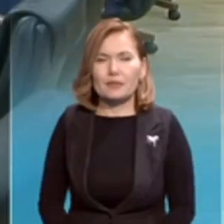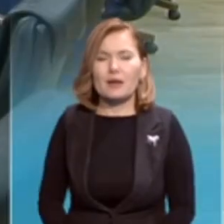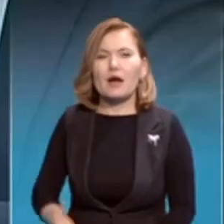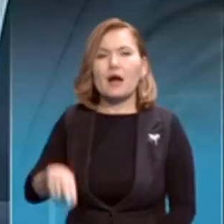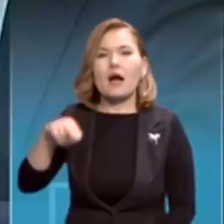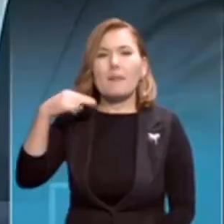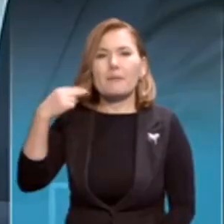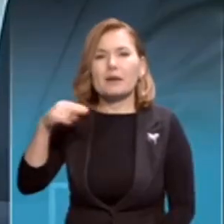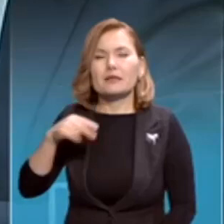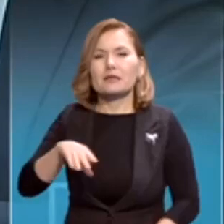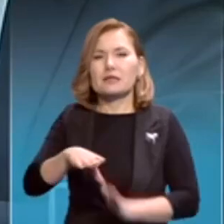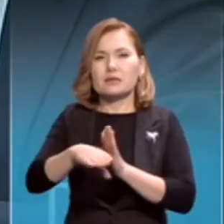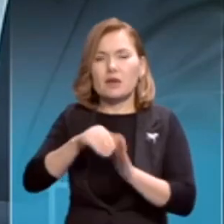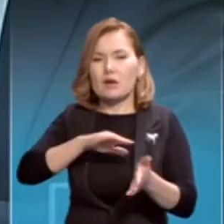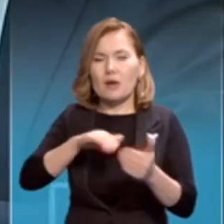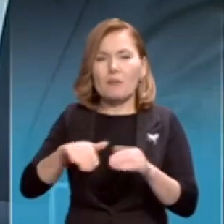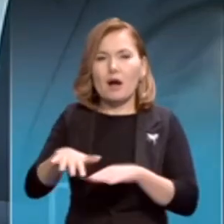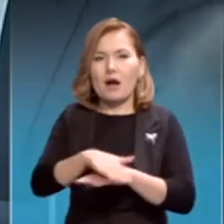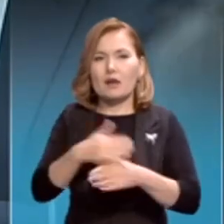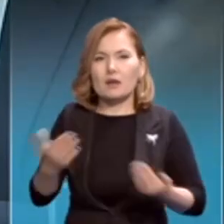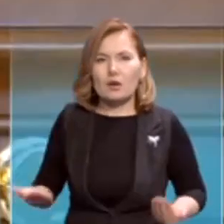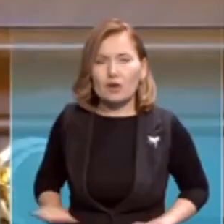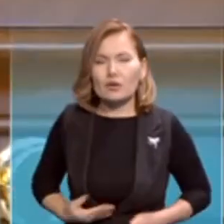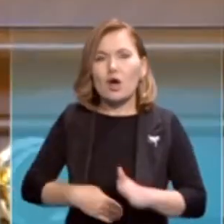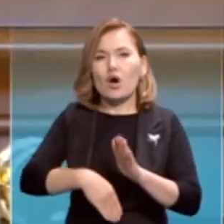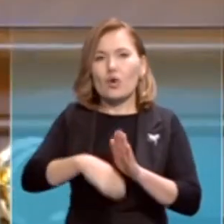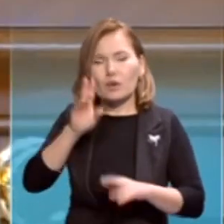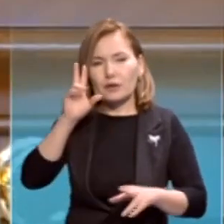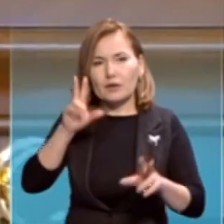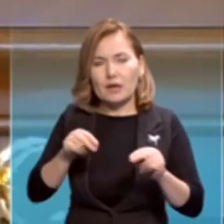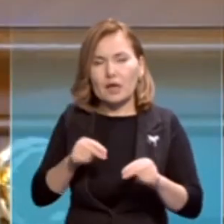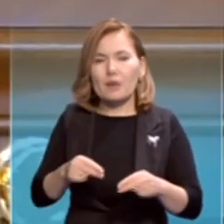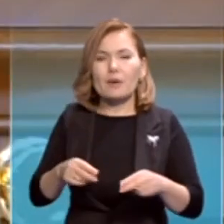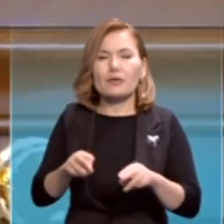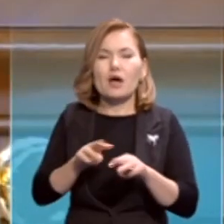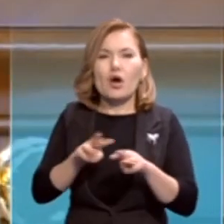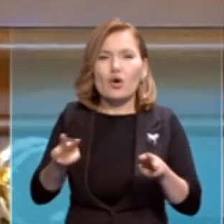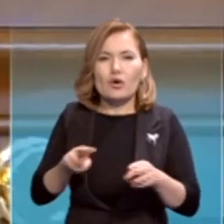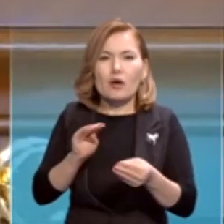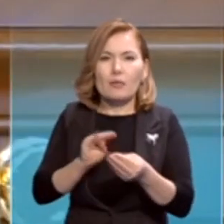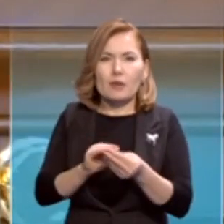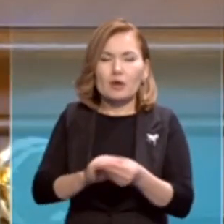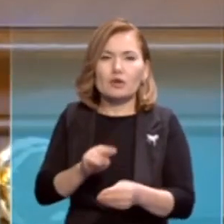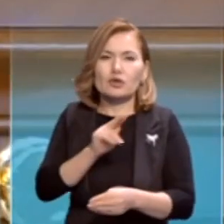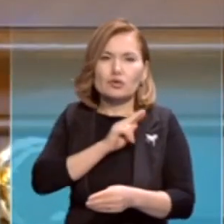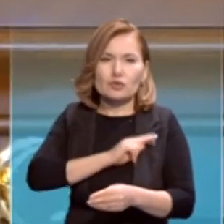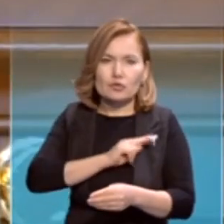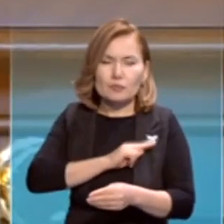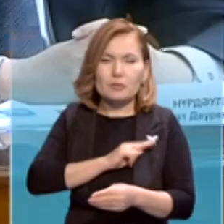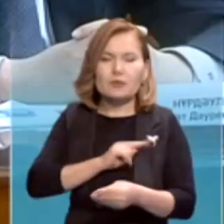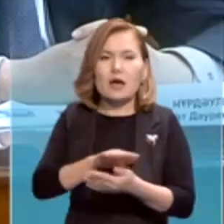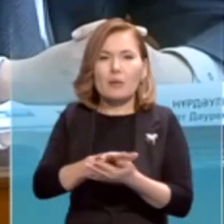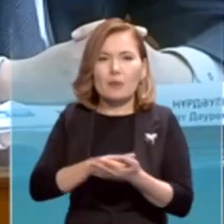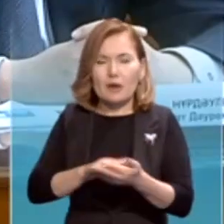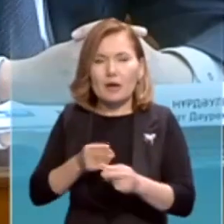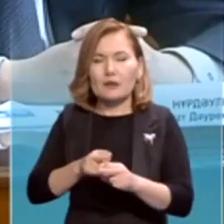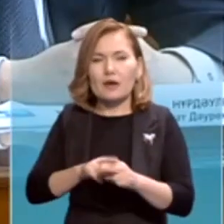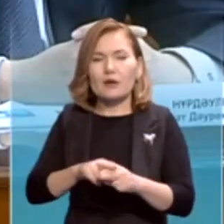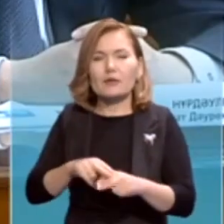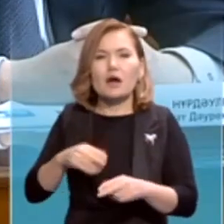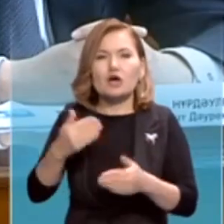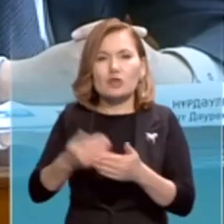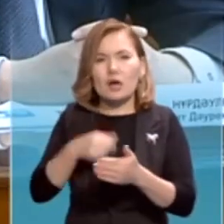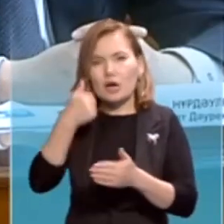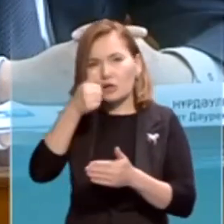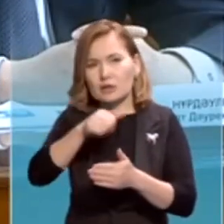Президент сайлауынан кейін халық оң өзгерістерді күтіп отыр, бірақ қазіргі үкімет құрамы сайлауалды бағдарламаны жүзеге асыра ала ма? Мемлекет басшысын алаңдатып отырған